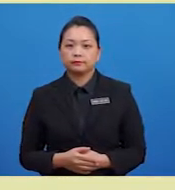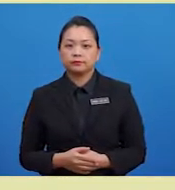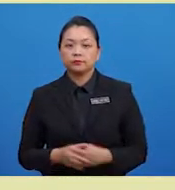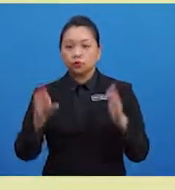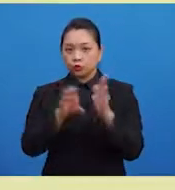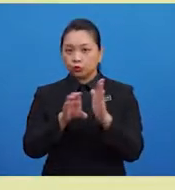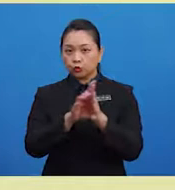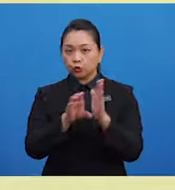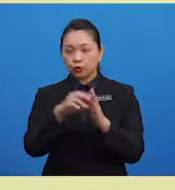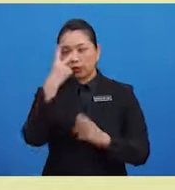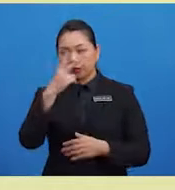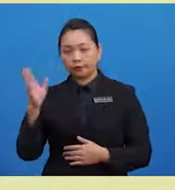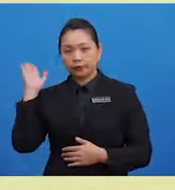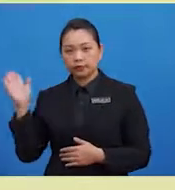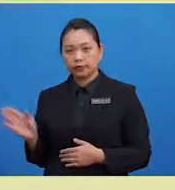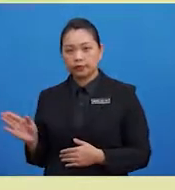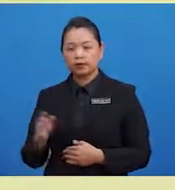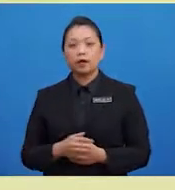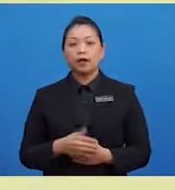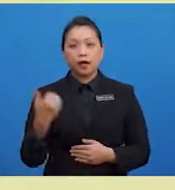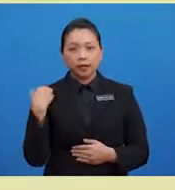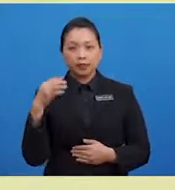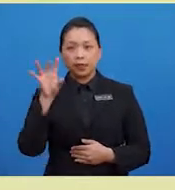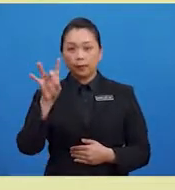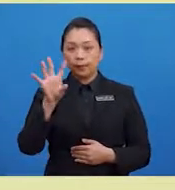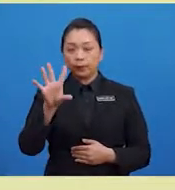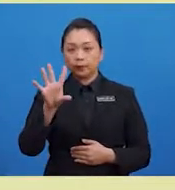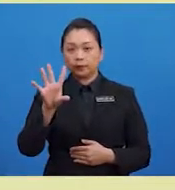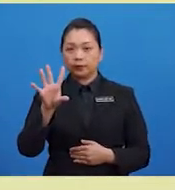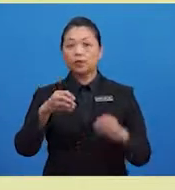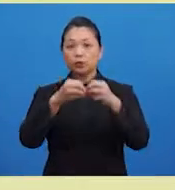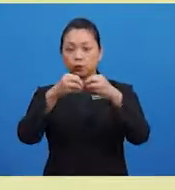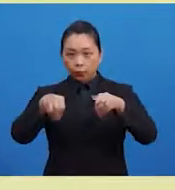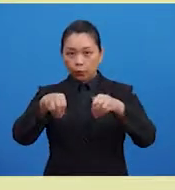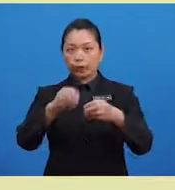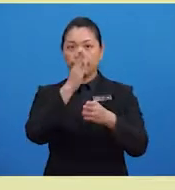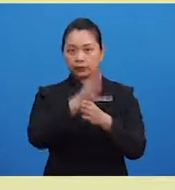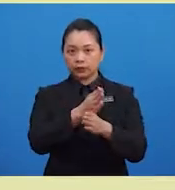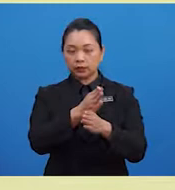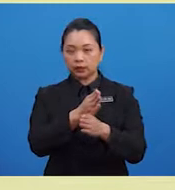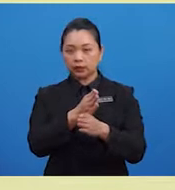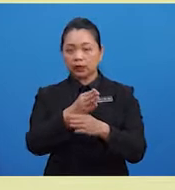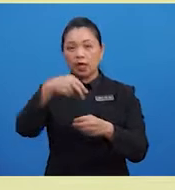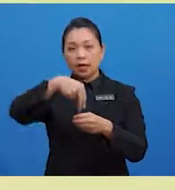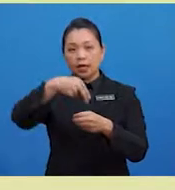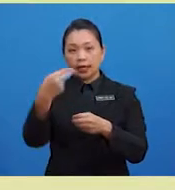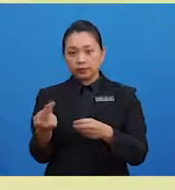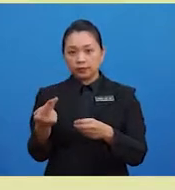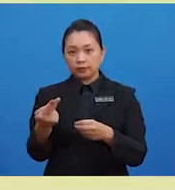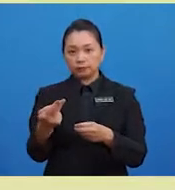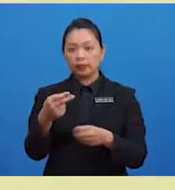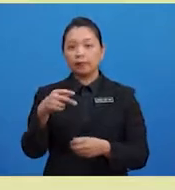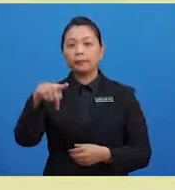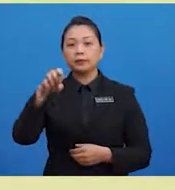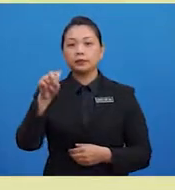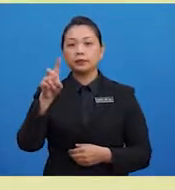Contohnya, terdapat 85 biji telur yang bernas hasil daripada aktiviti pendianan.